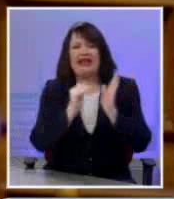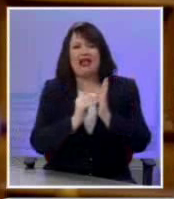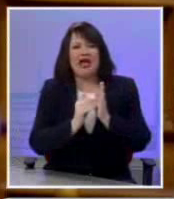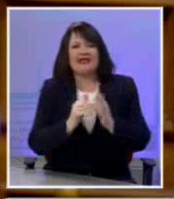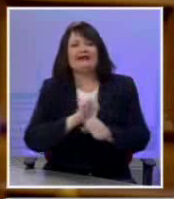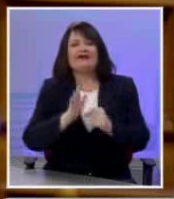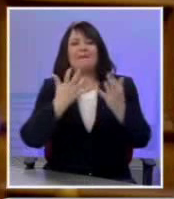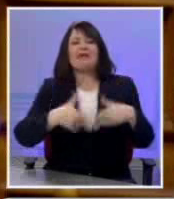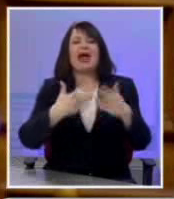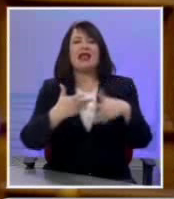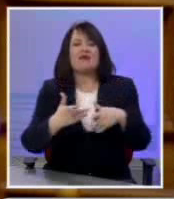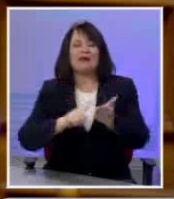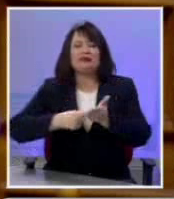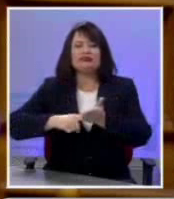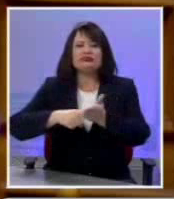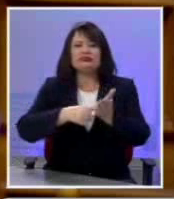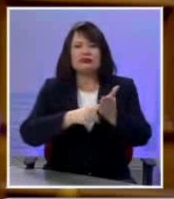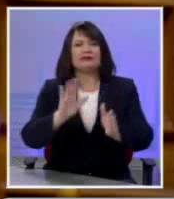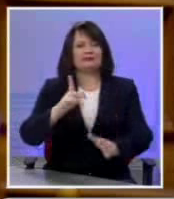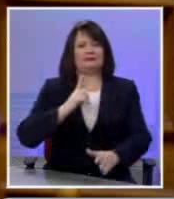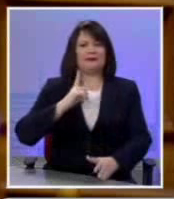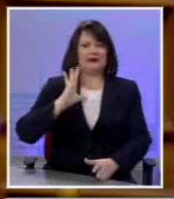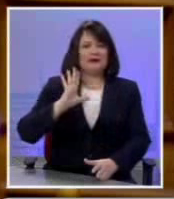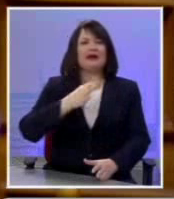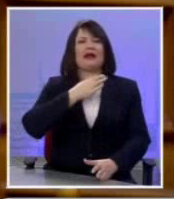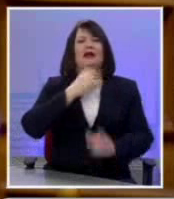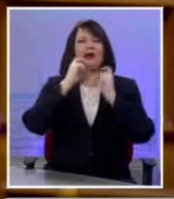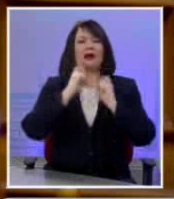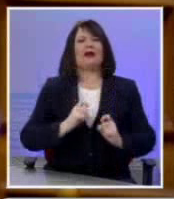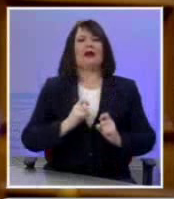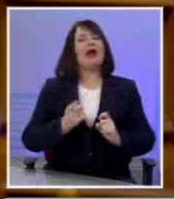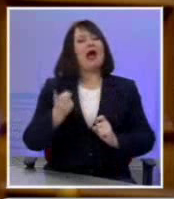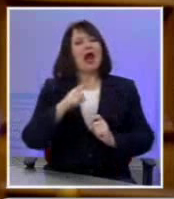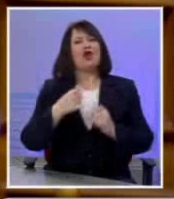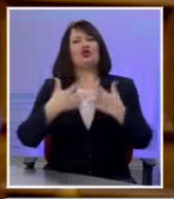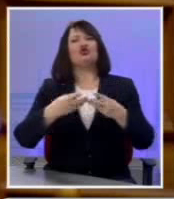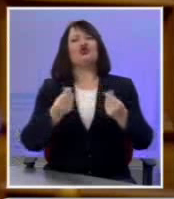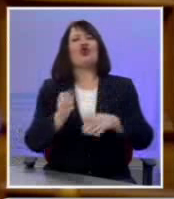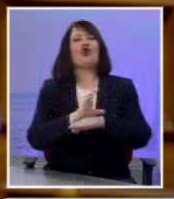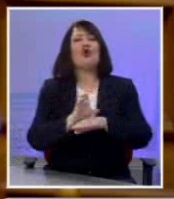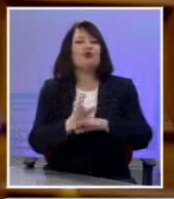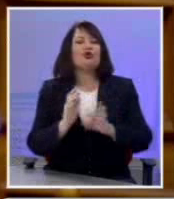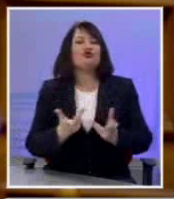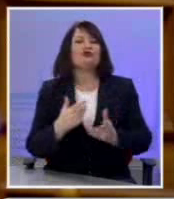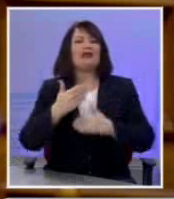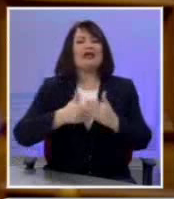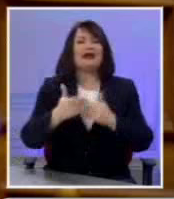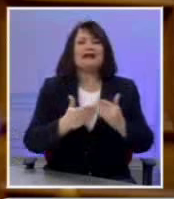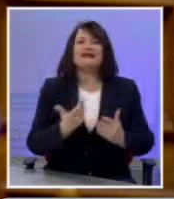και είμαστε αναγκασμένοι για αρκετούς από αυτούς να χρησιμοποιούμε και μηχανήματα και την